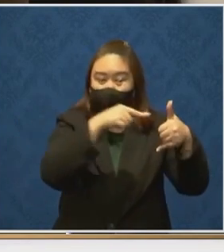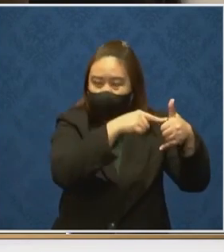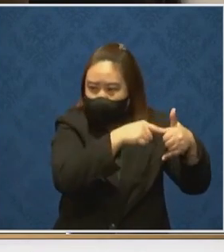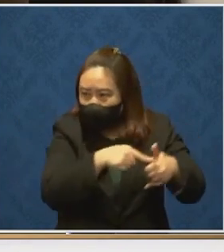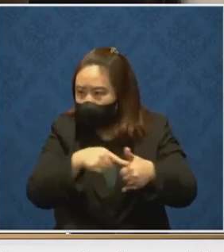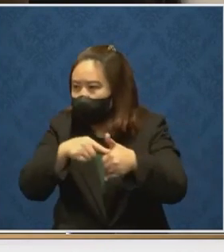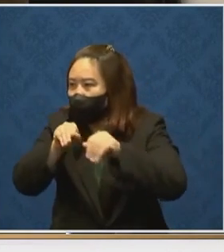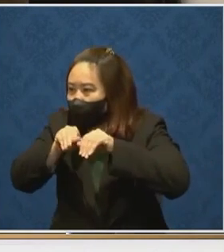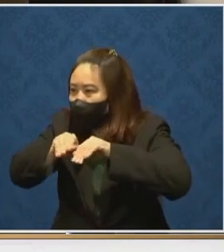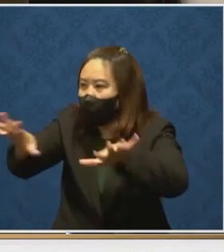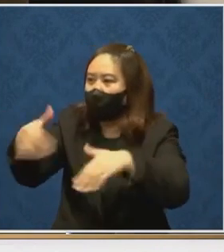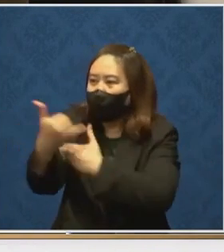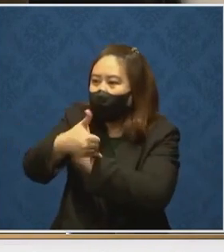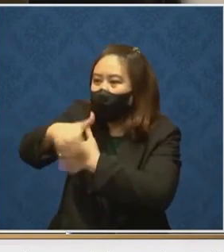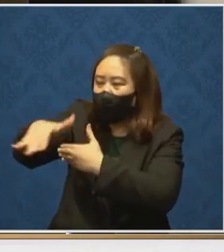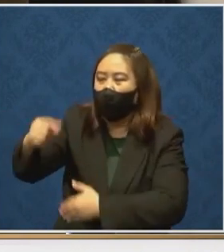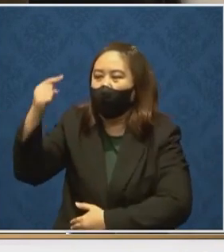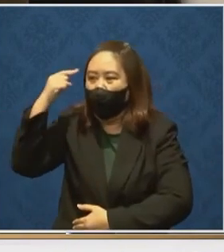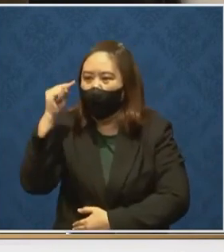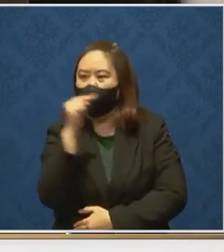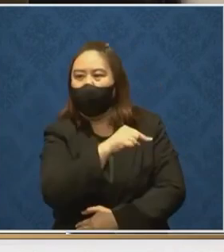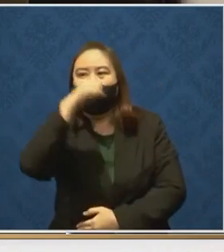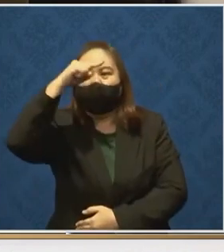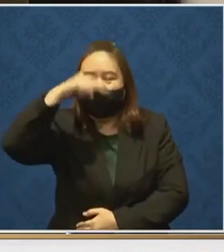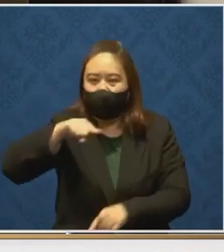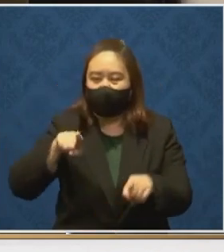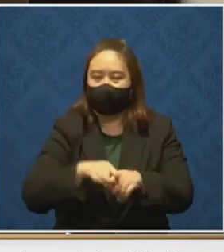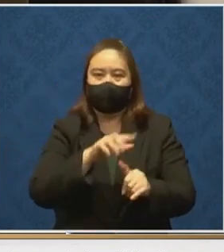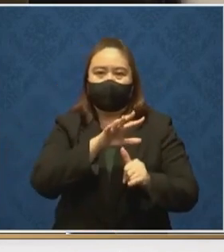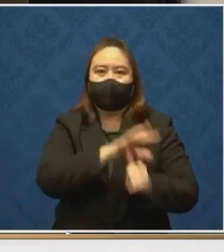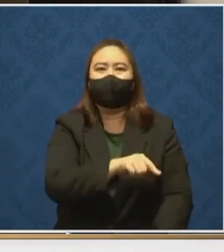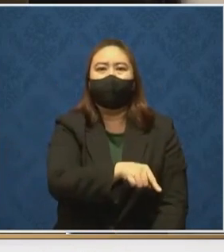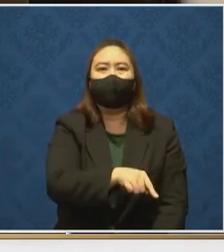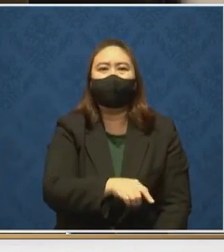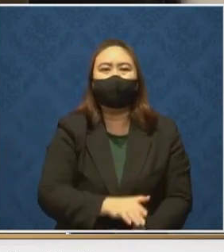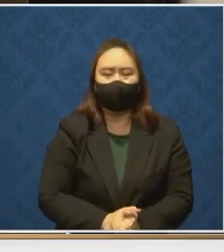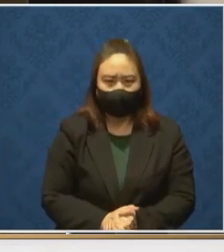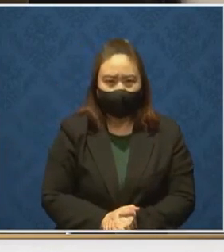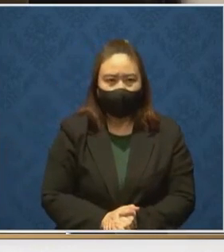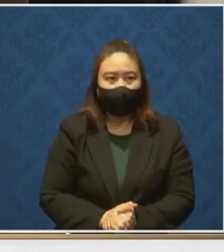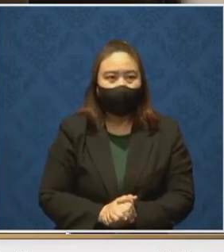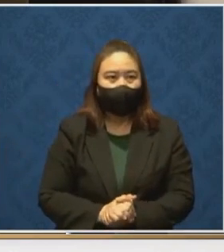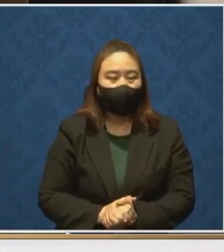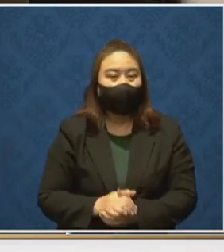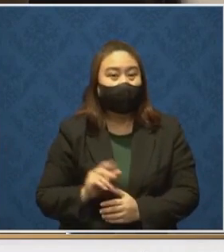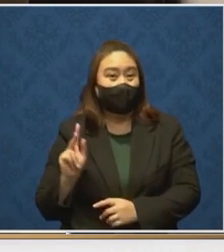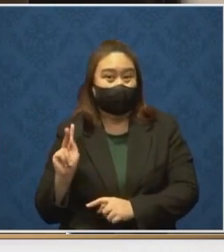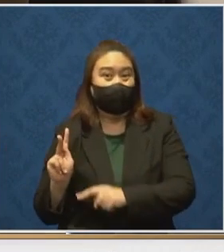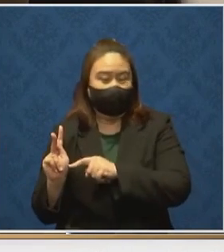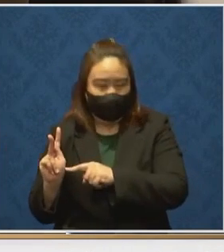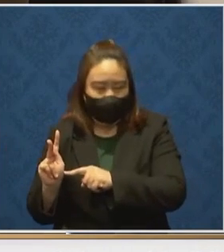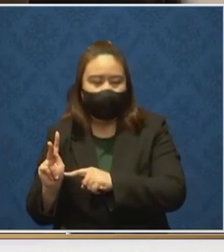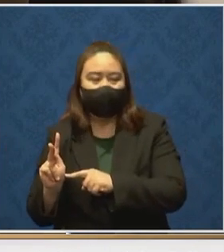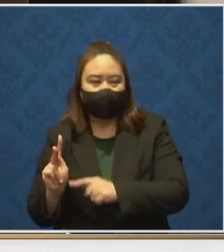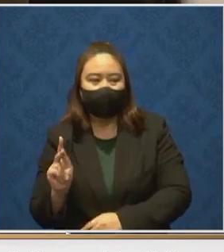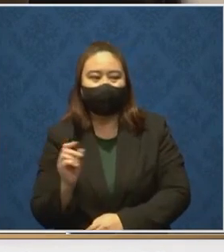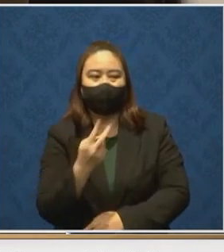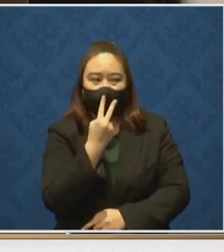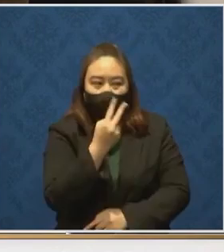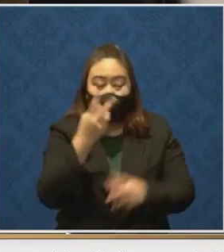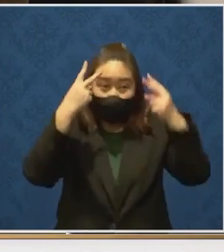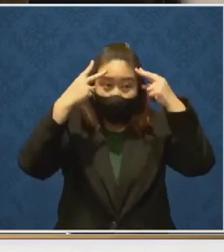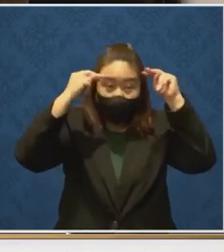ประเทศ Thailand เป็นประเทศพระเด็ตการB.Kingsgate กำลังย้อนเกล็ดอย่างเจ็แซบวาพนเประยุษ RTX